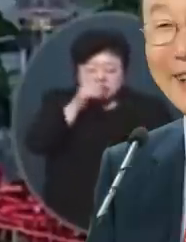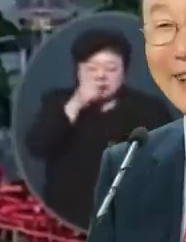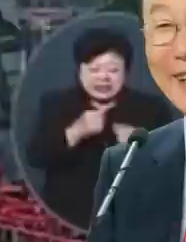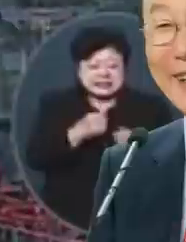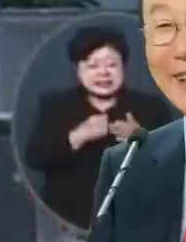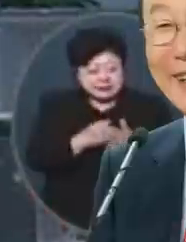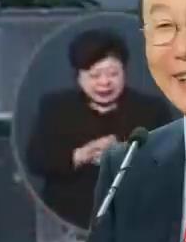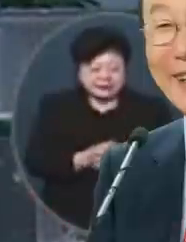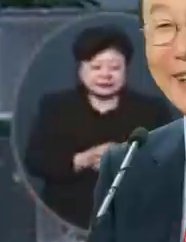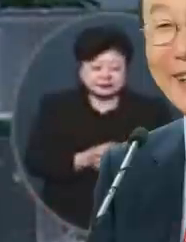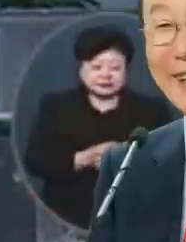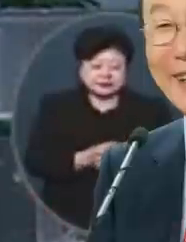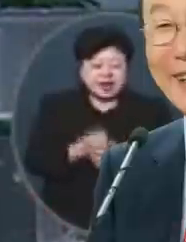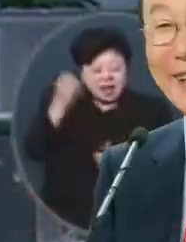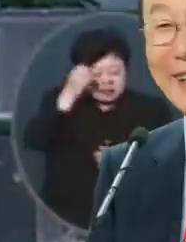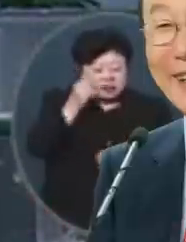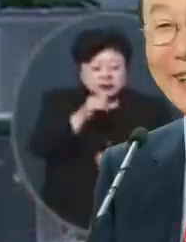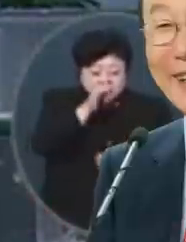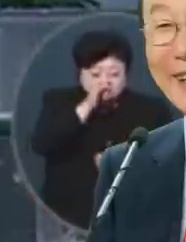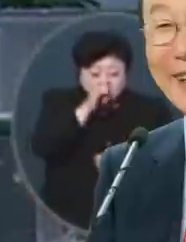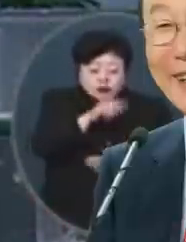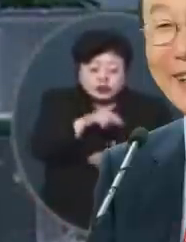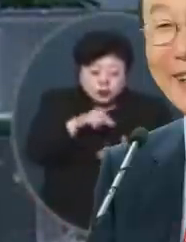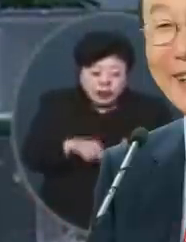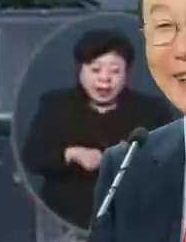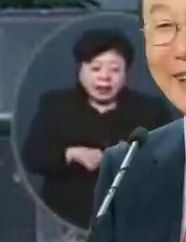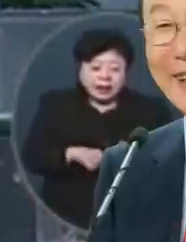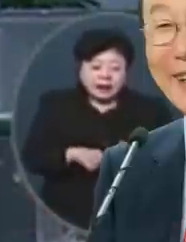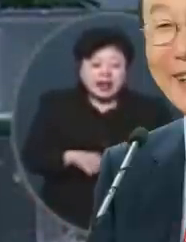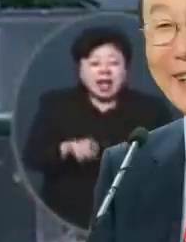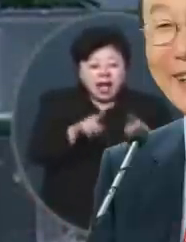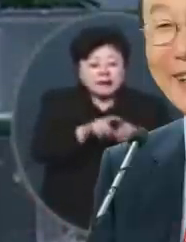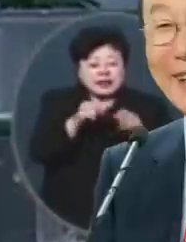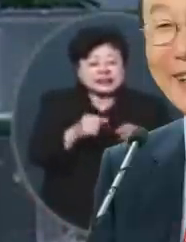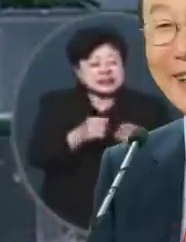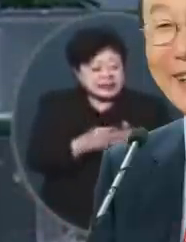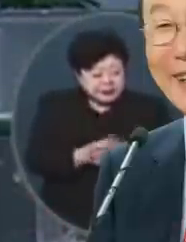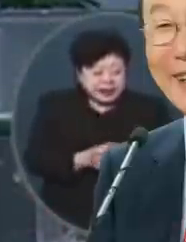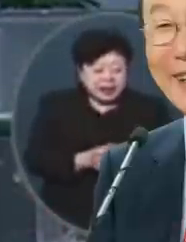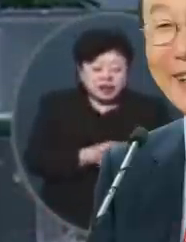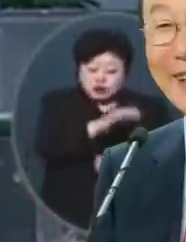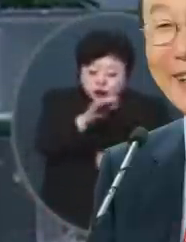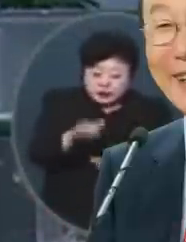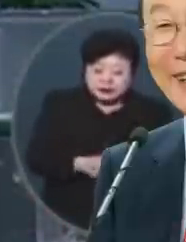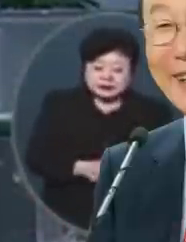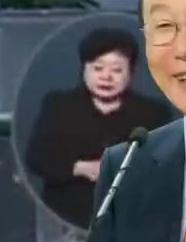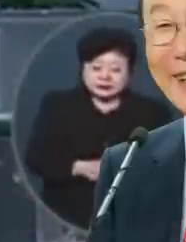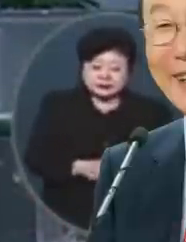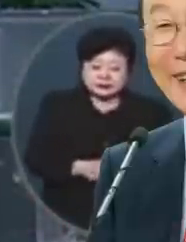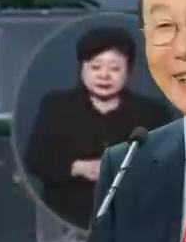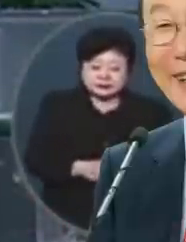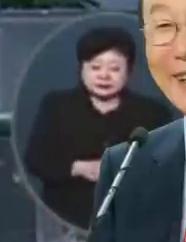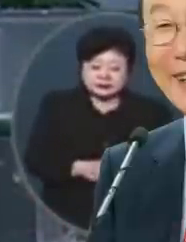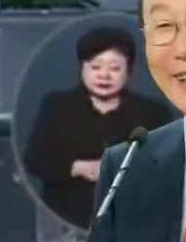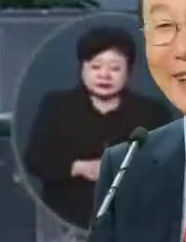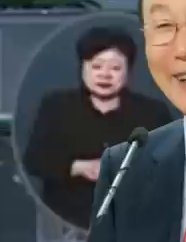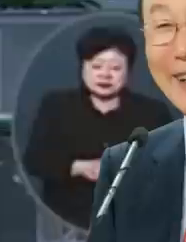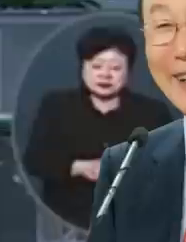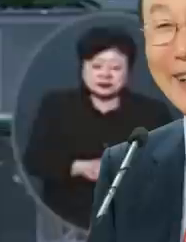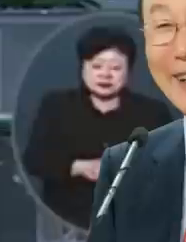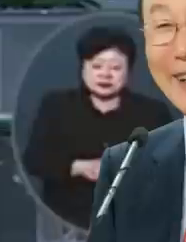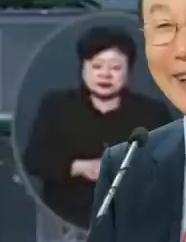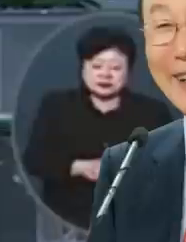계심으로, 성령이 우리 속에 함께 계신 이상 우리는 살 것을